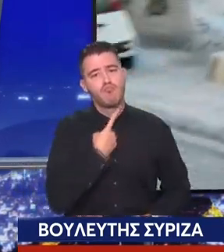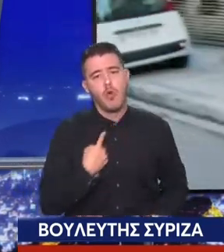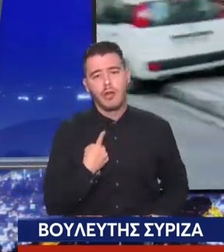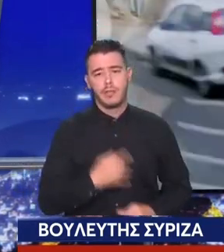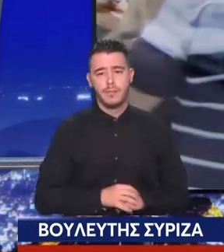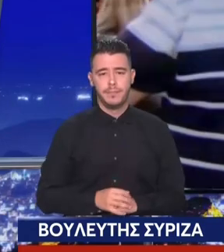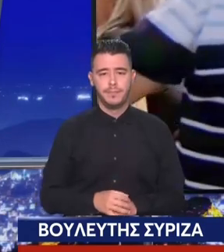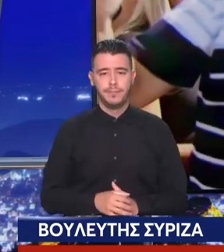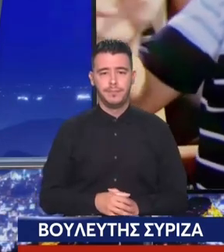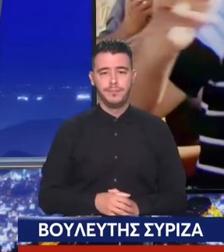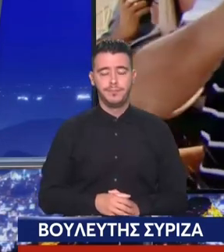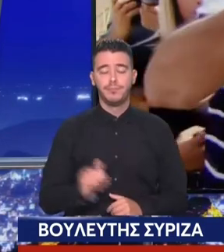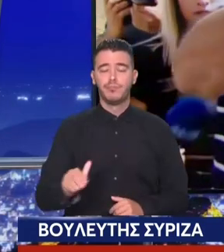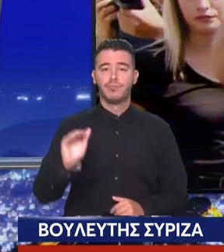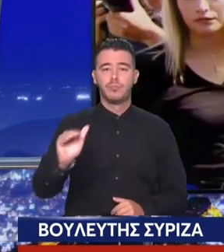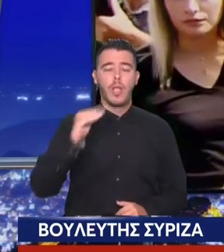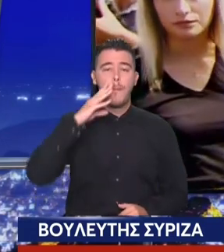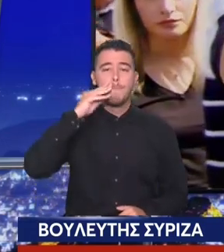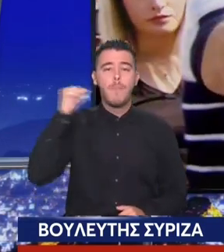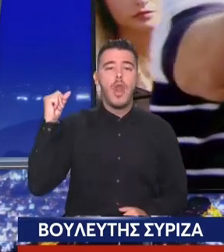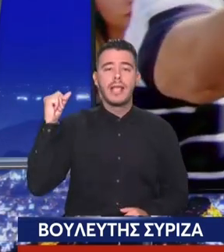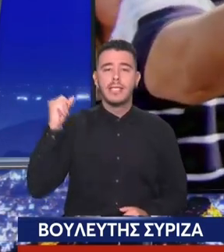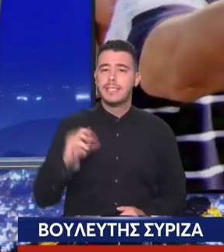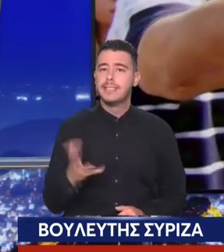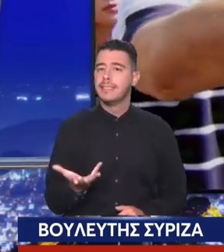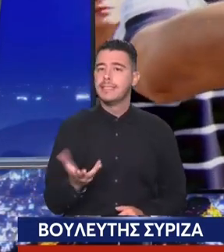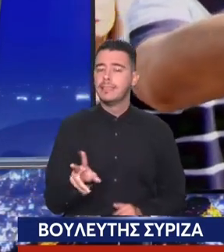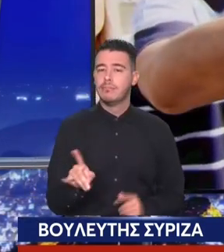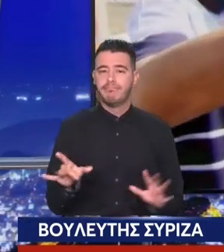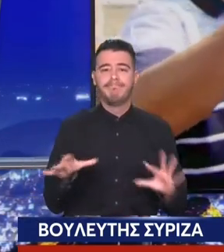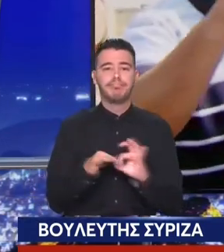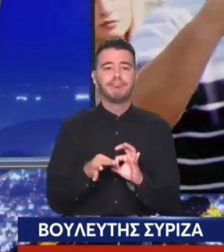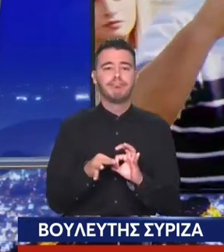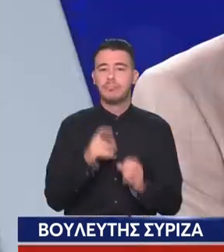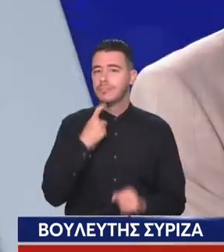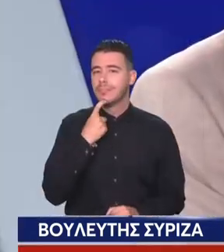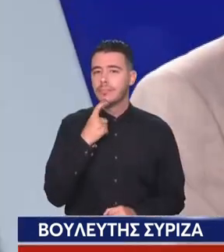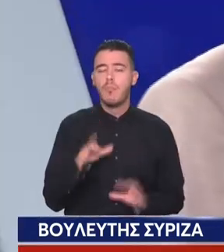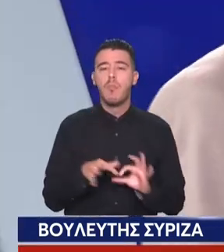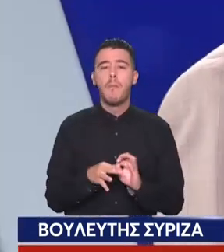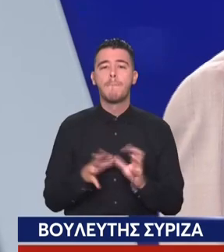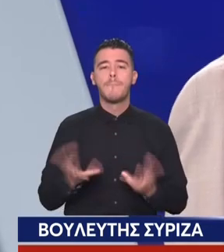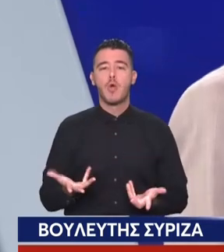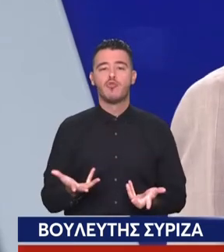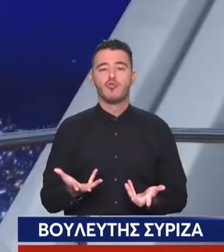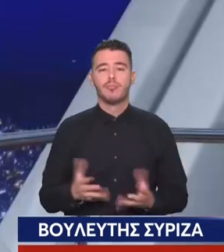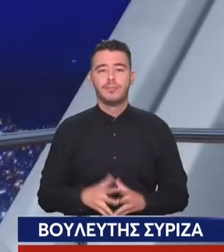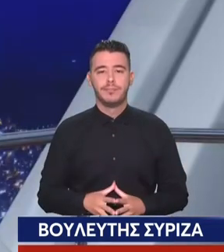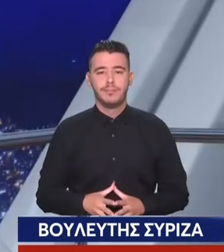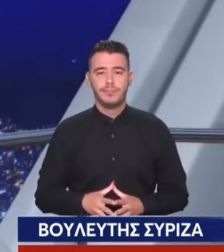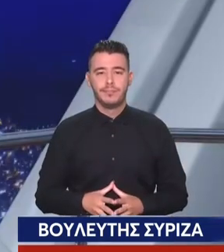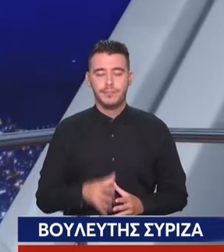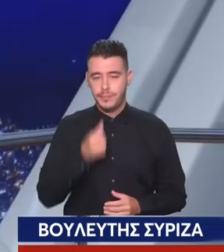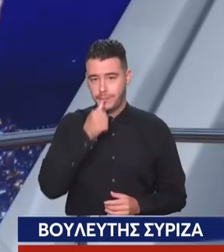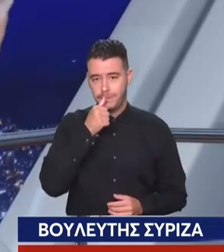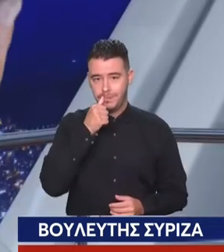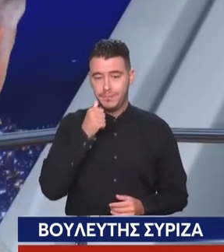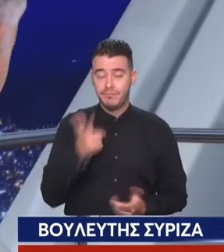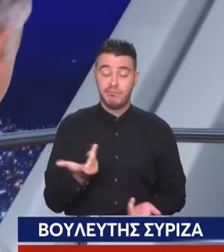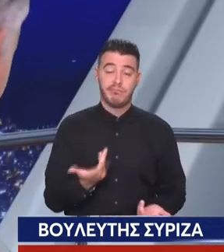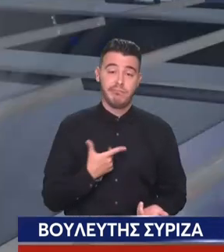Αξιόγλου πριν. Τι ρόλο έχει στον Κασελάκη ο Πολάκης? Και πώς σχολιάζετε αυτά που λέει η κυρία Αξιόγλου για τον κύριο Πολάκη? Ρωτάτε